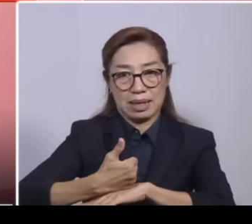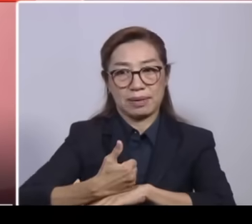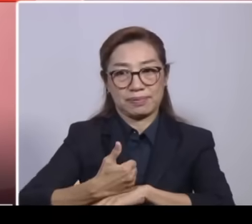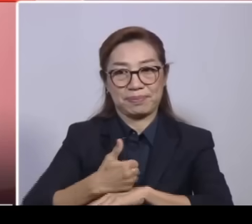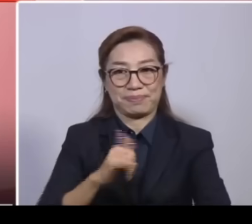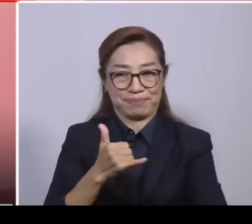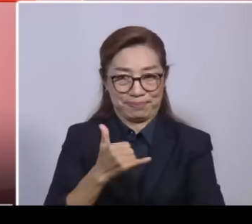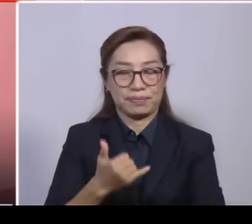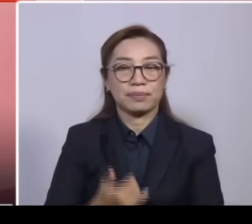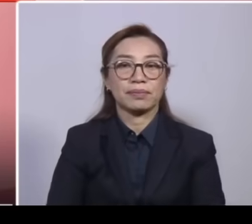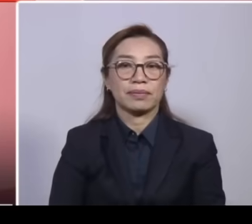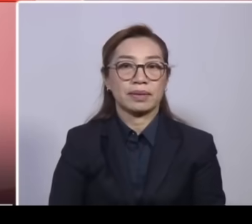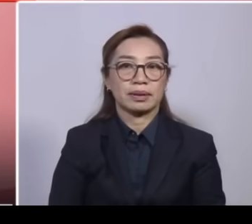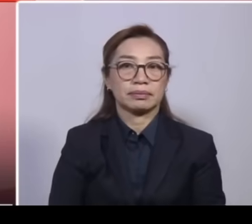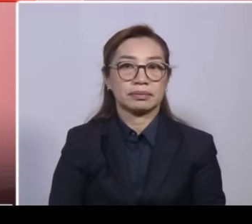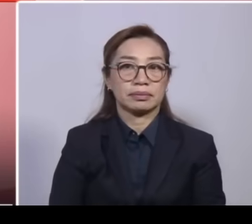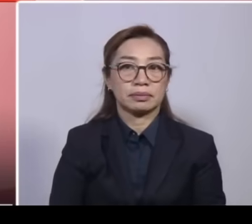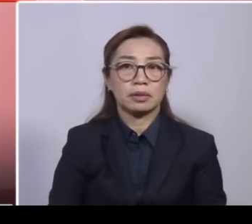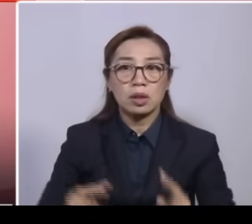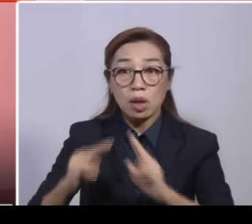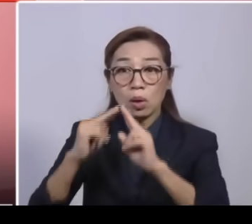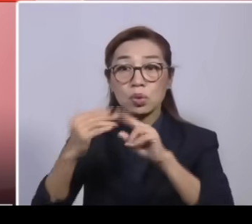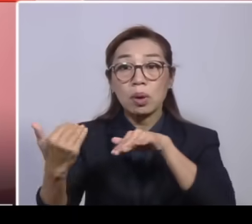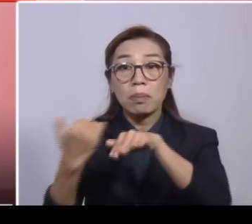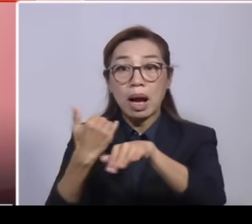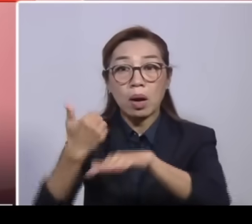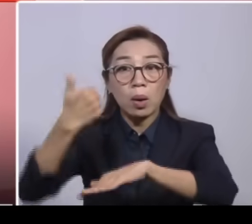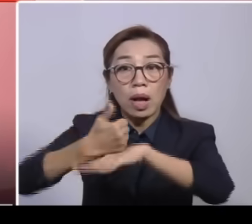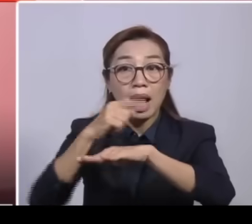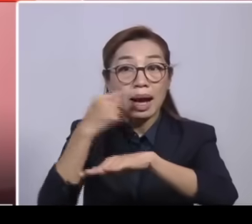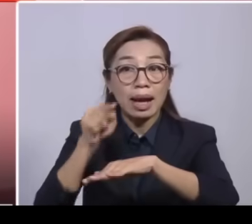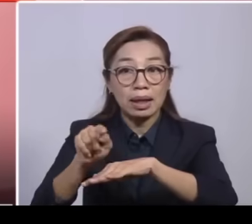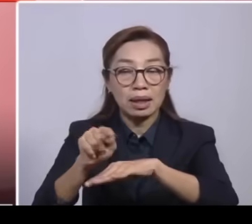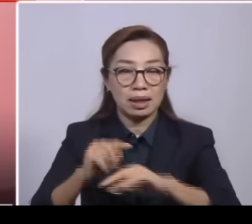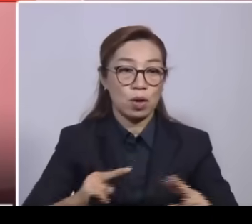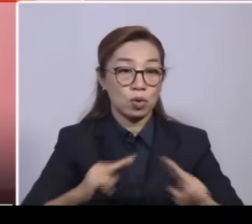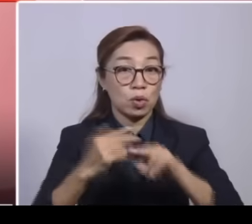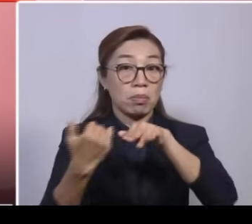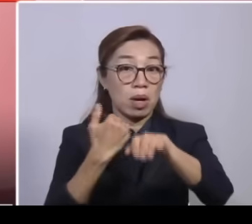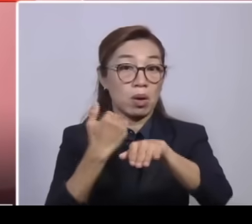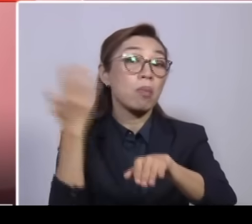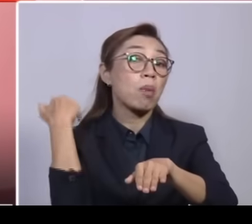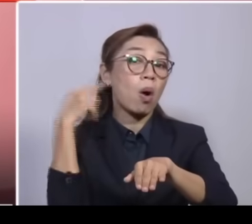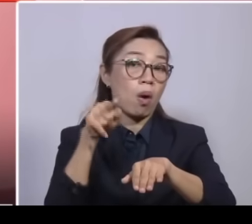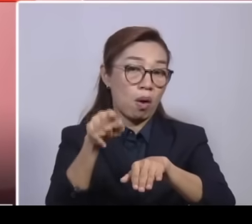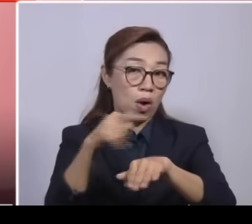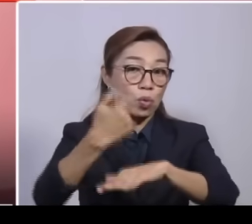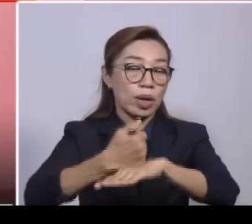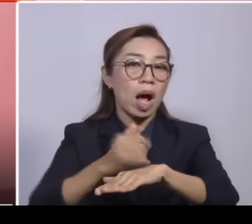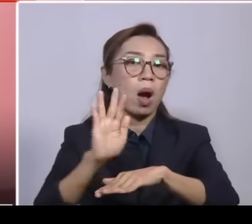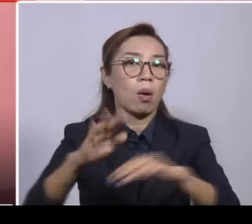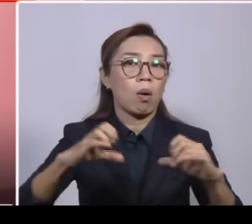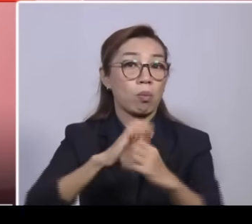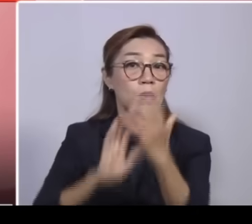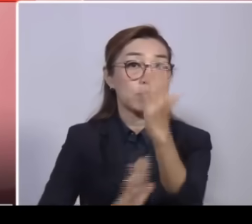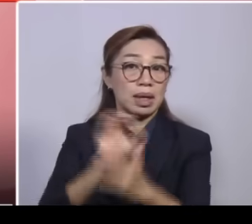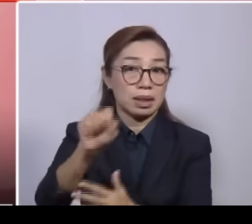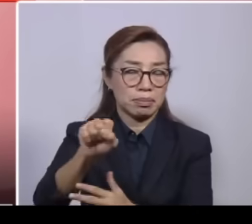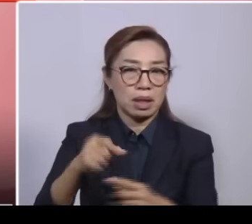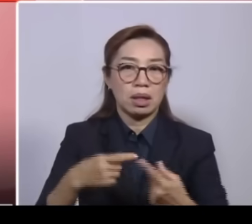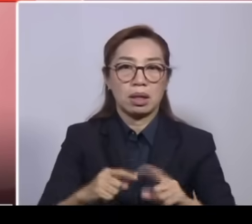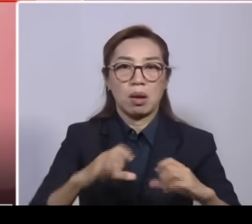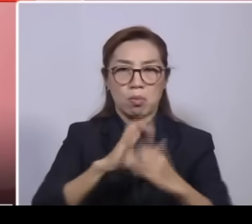desนะคะคมนาคมกันบ้างคุณดรีมคมนาคมเดิมทีเป็นของภูมิใจไทยแล้วก็มีกระแสข่าวว่า